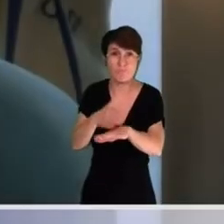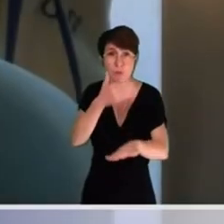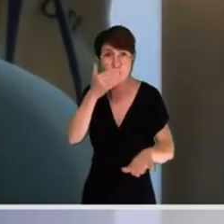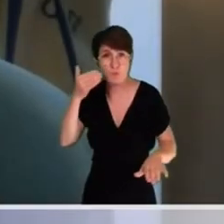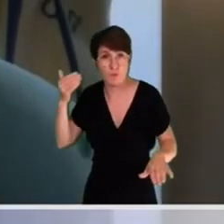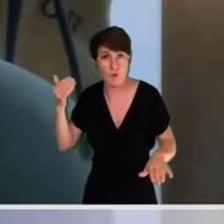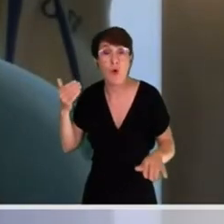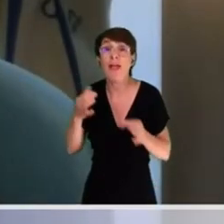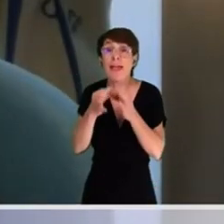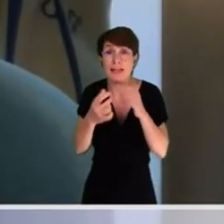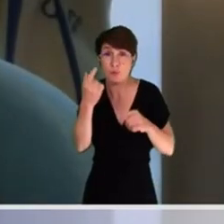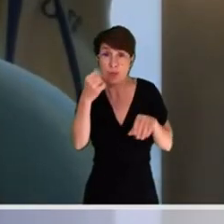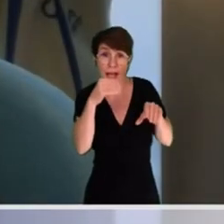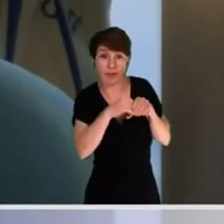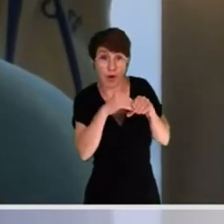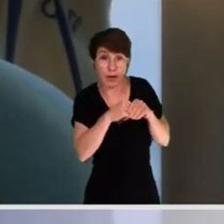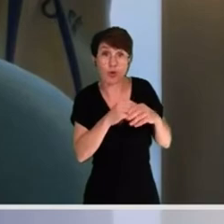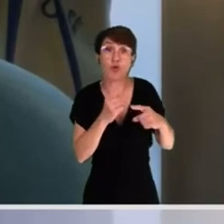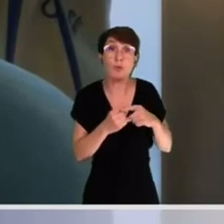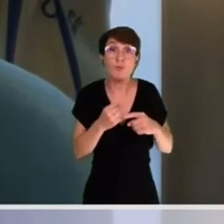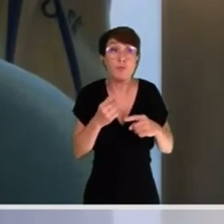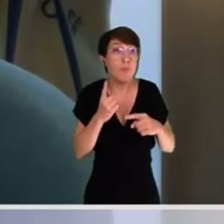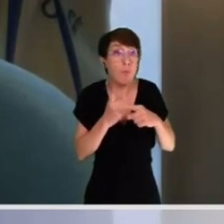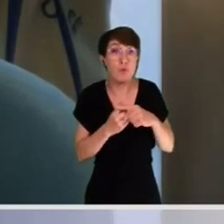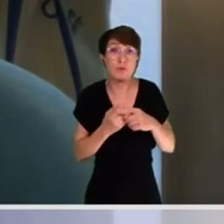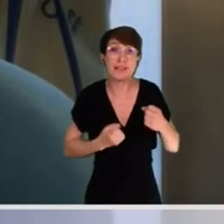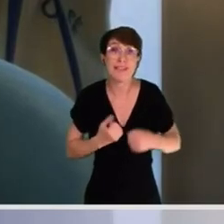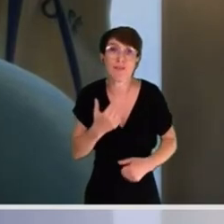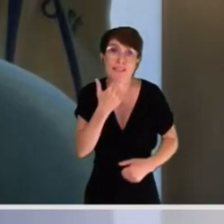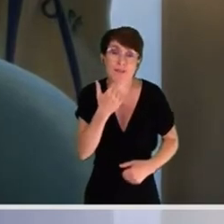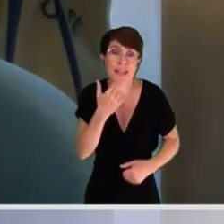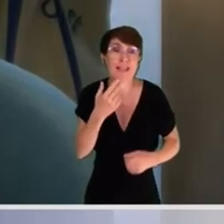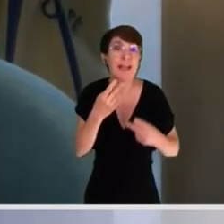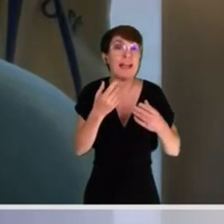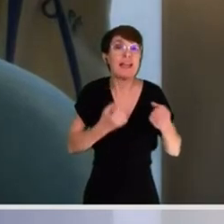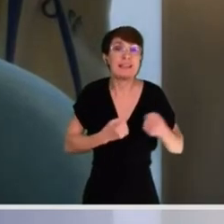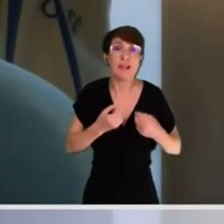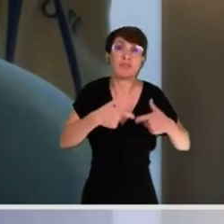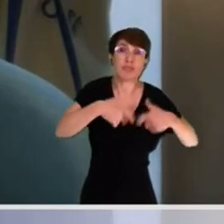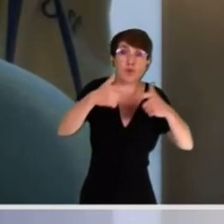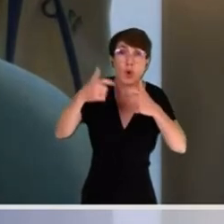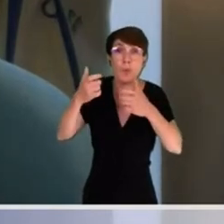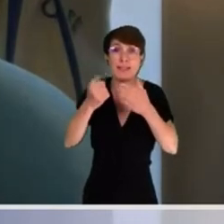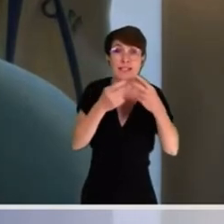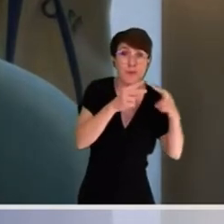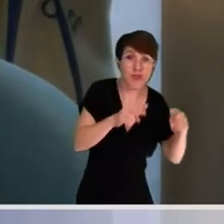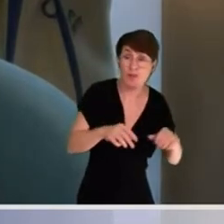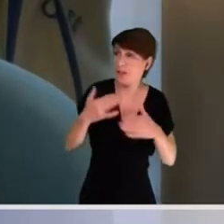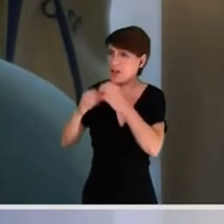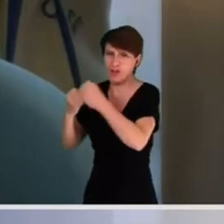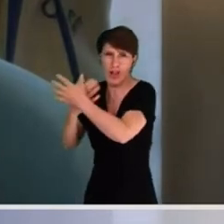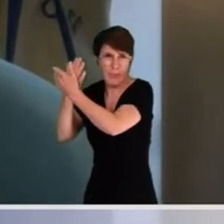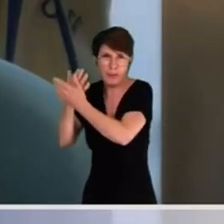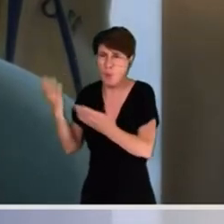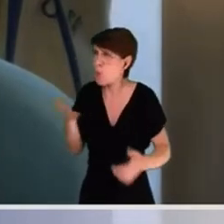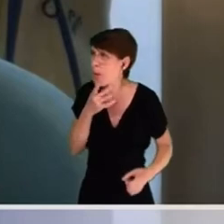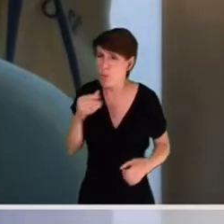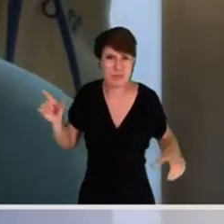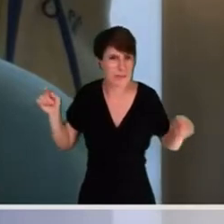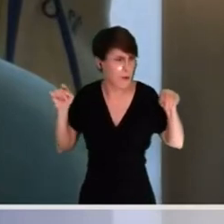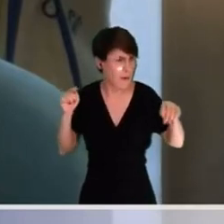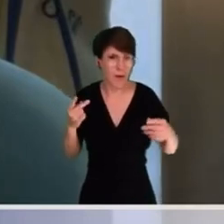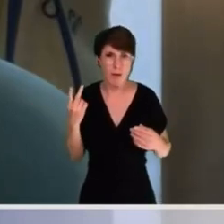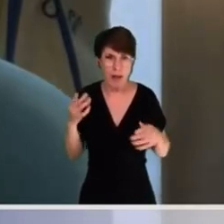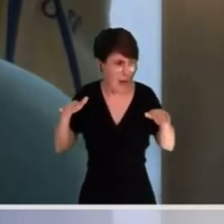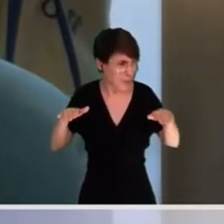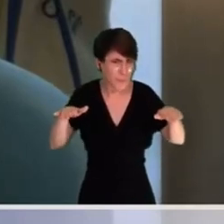et d'efficacité. C'est pas possible qu'il y ait des services d'urbanisme à la ville, à la métropole. À la ville, il y en a deux, à la métropole, qu'il y ait des services du commerce